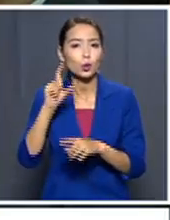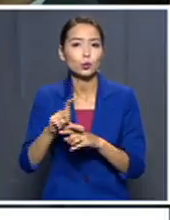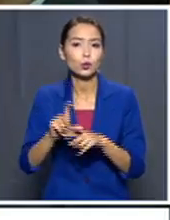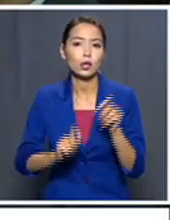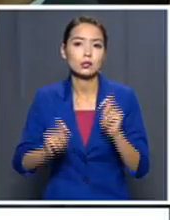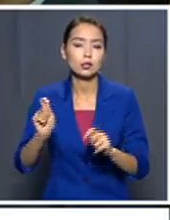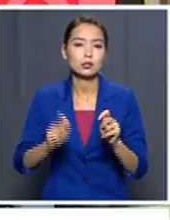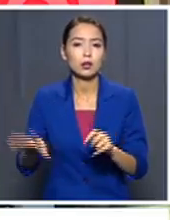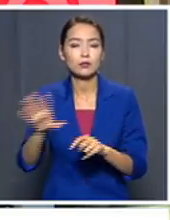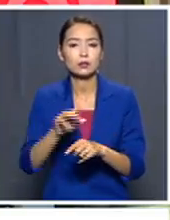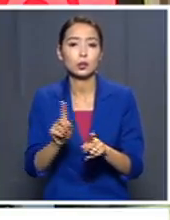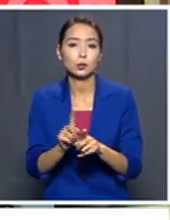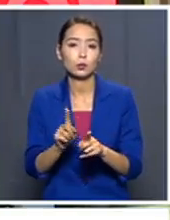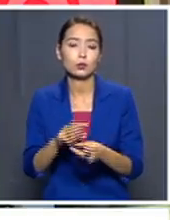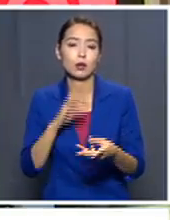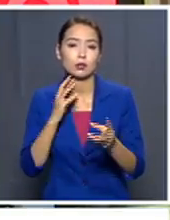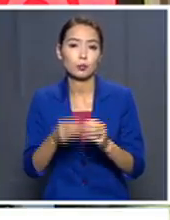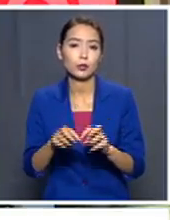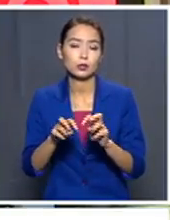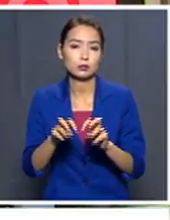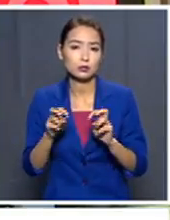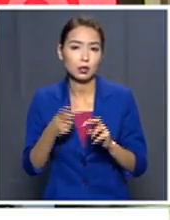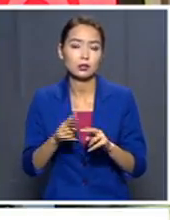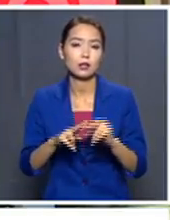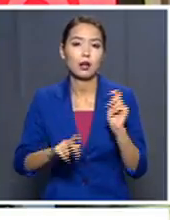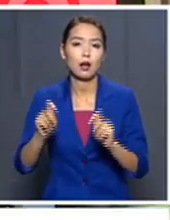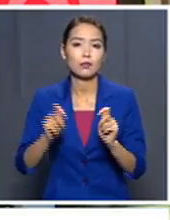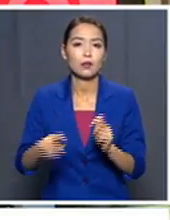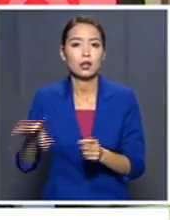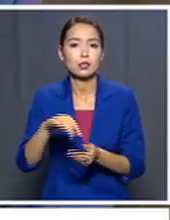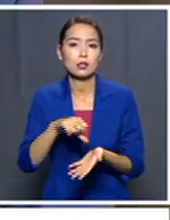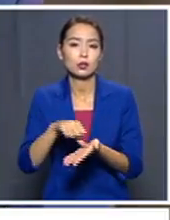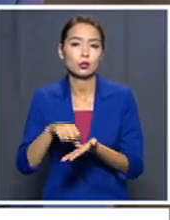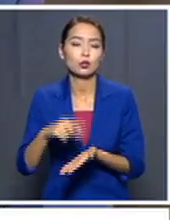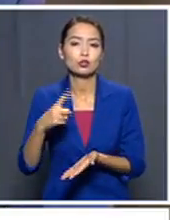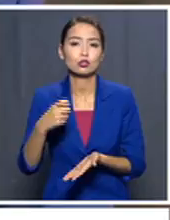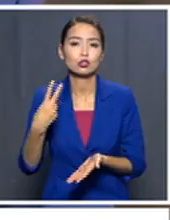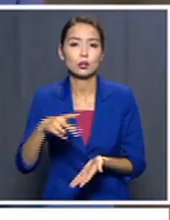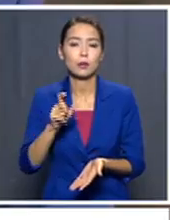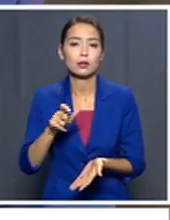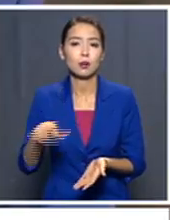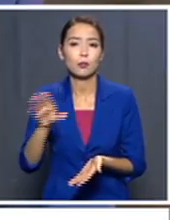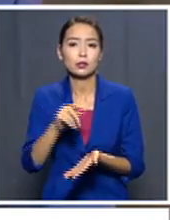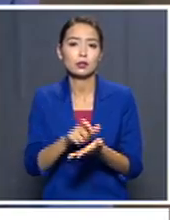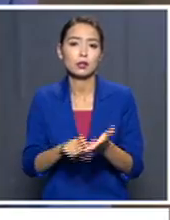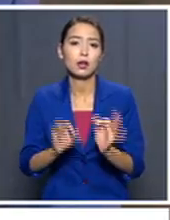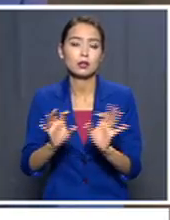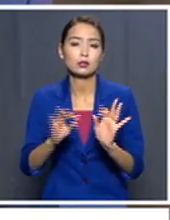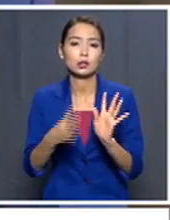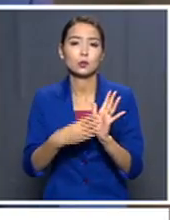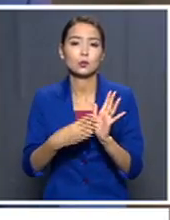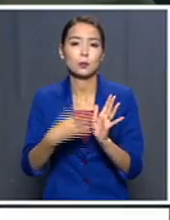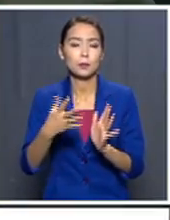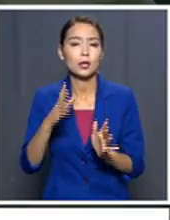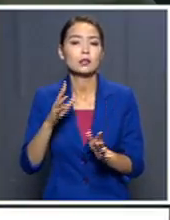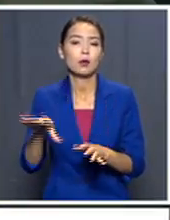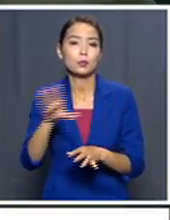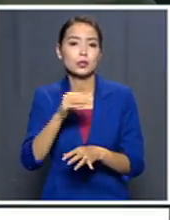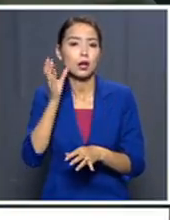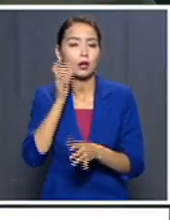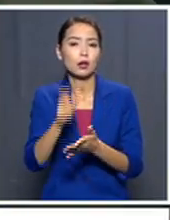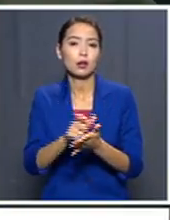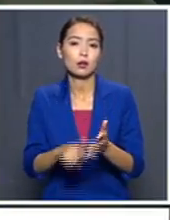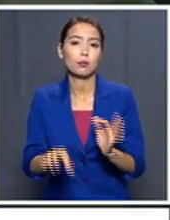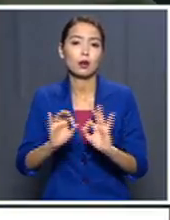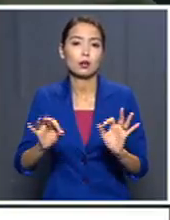ғалымдар кеңінен тоқталды. Конференцияға қатысушылар тарапынан келіп түскен 120 мақала сараланып, оның 95-і ғылыми жинаққа енді.